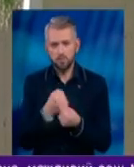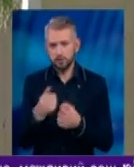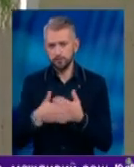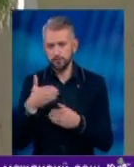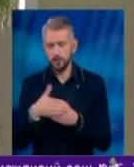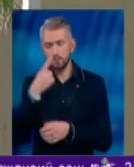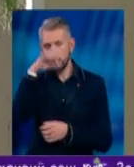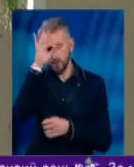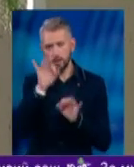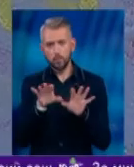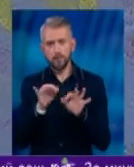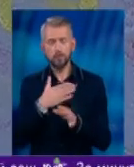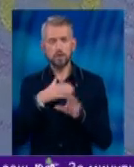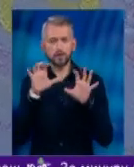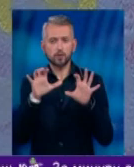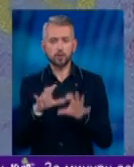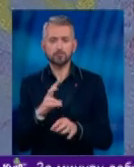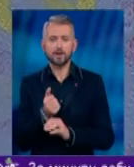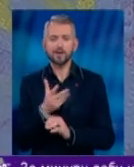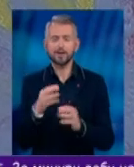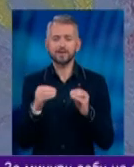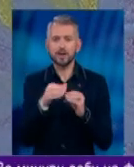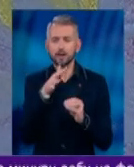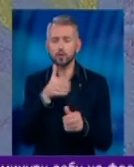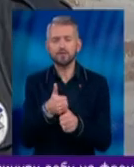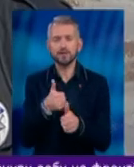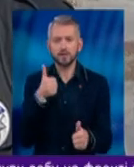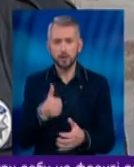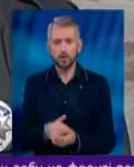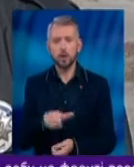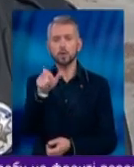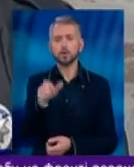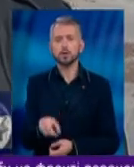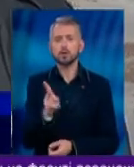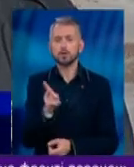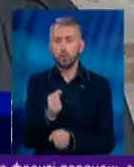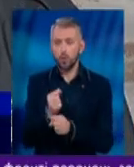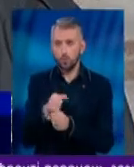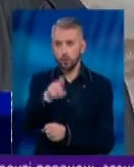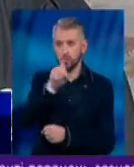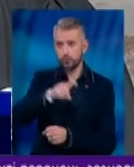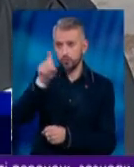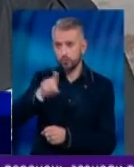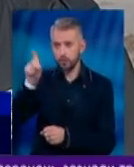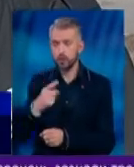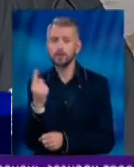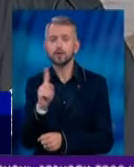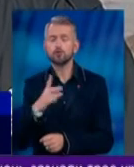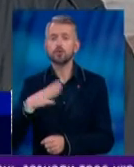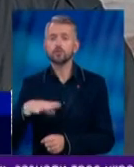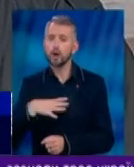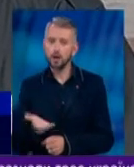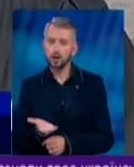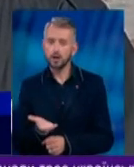поліції пояснюють, наше законодавство на кілька десятків років відстало. Людину, який робить цей надпис, єдине, що його чекає, це